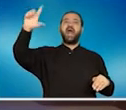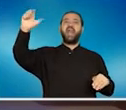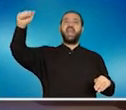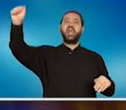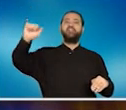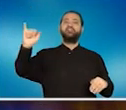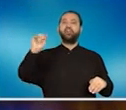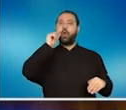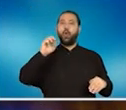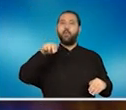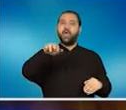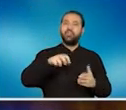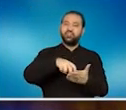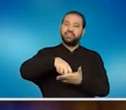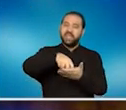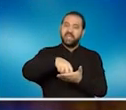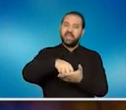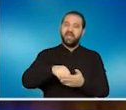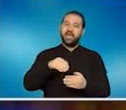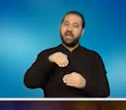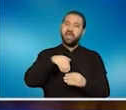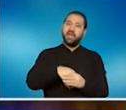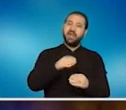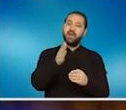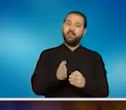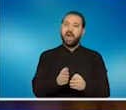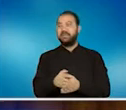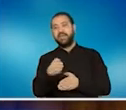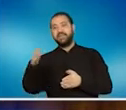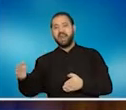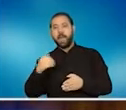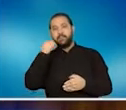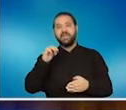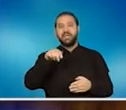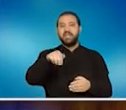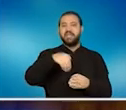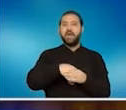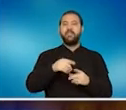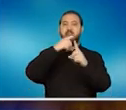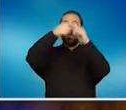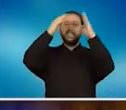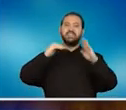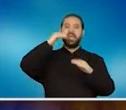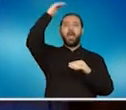catedralei, străjuiește ca un pasnic, ca un